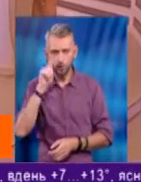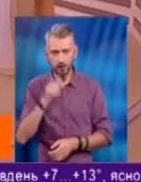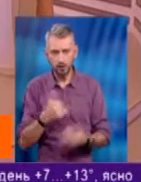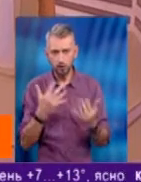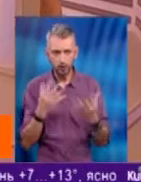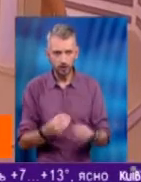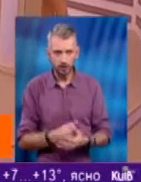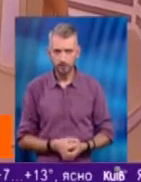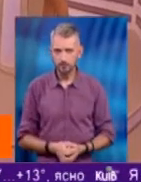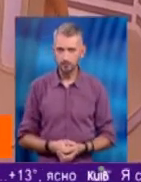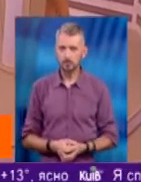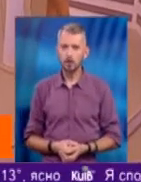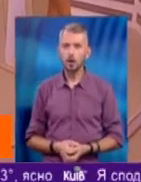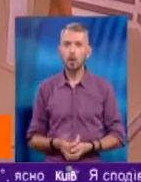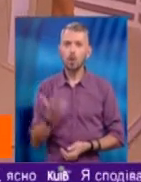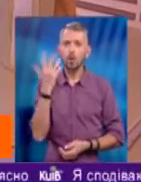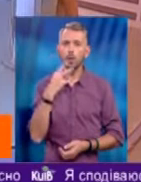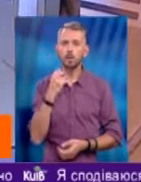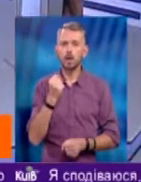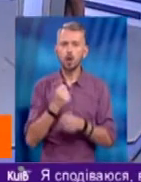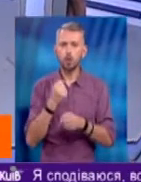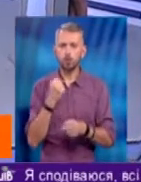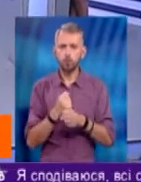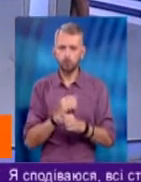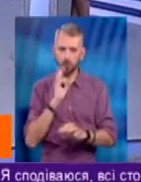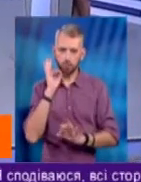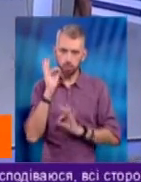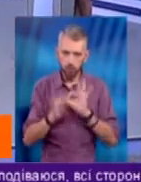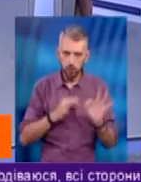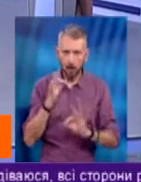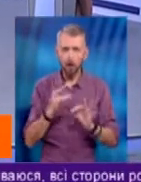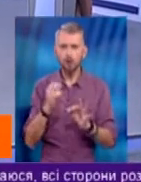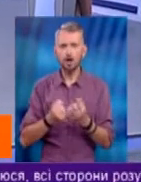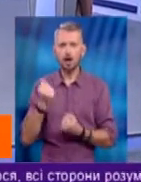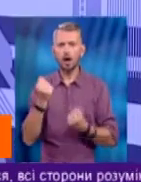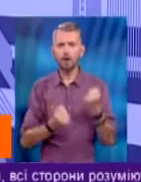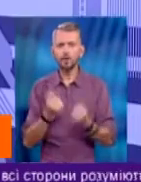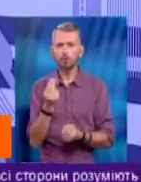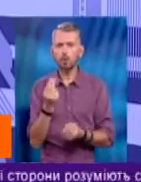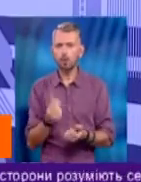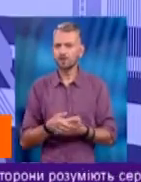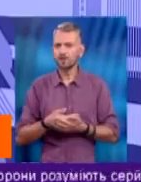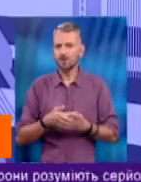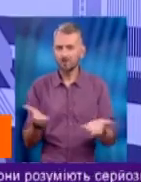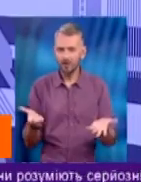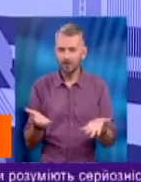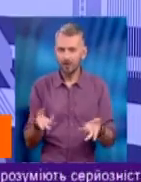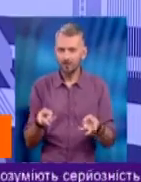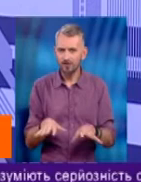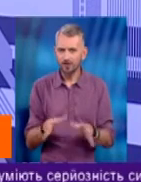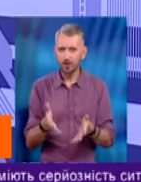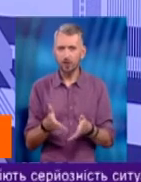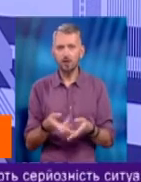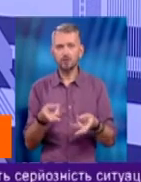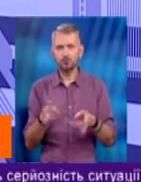сьогоднішній день. Коли на роботі 24/7, а на автівку коштів не вистачає, залишається